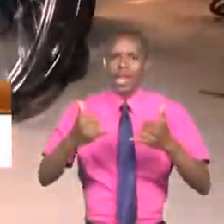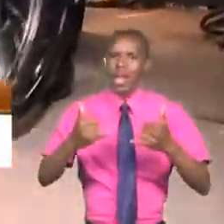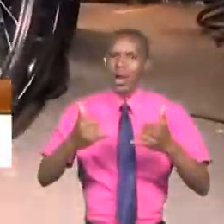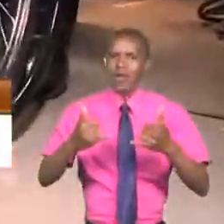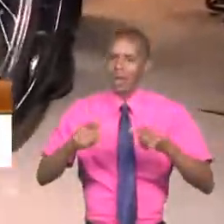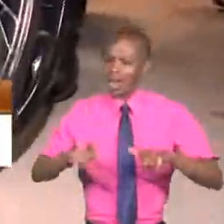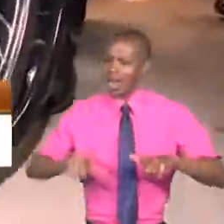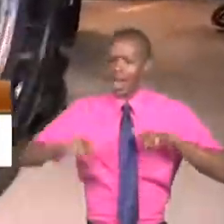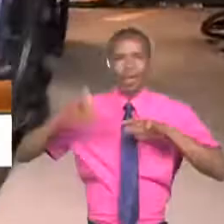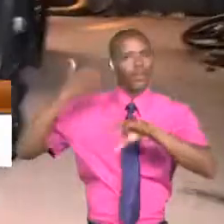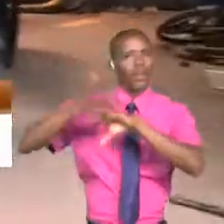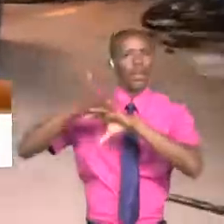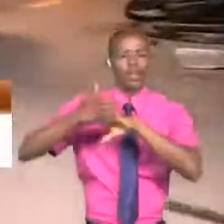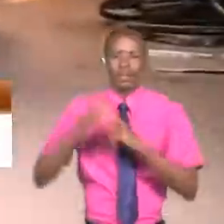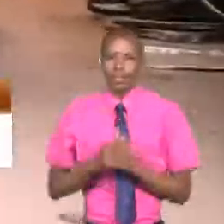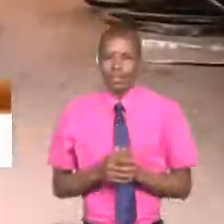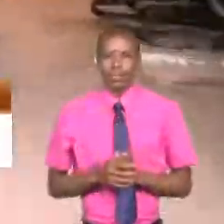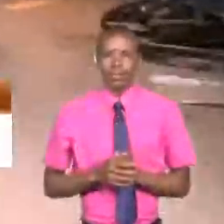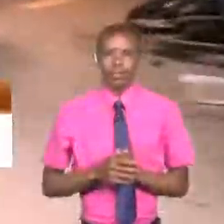kujimudu.